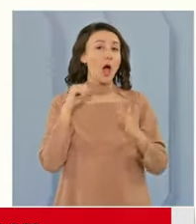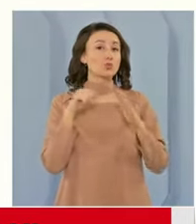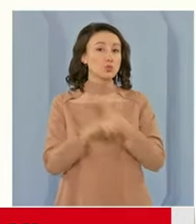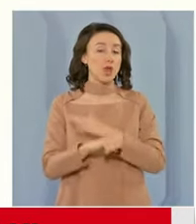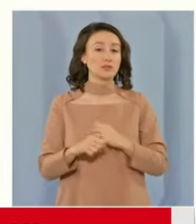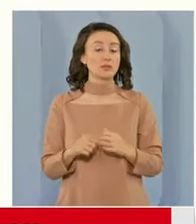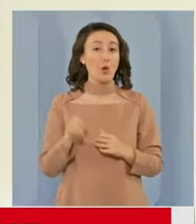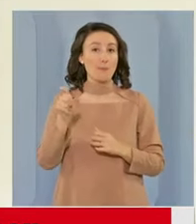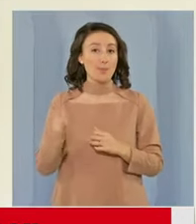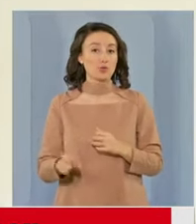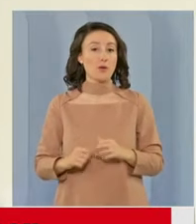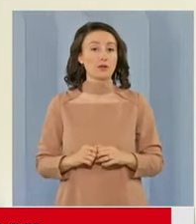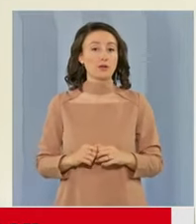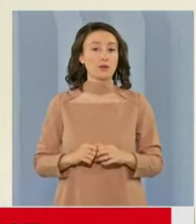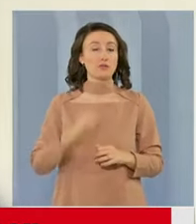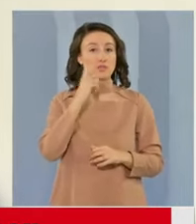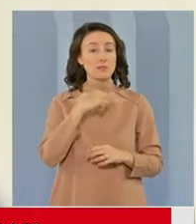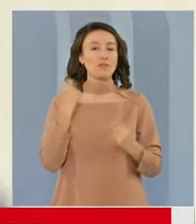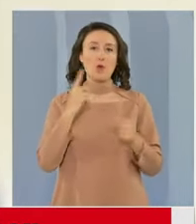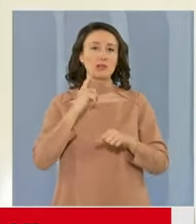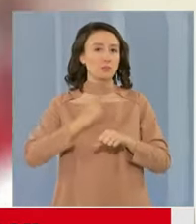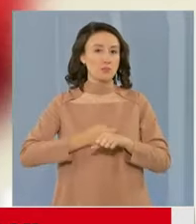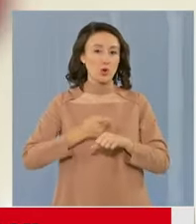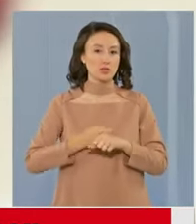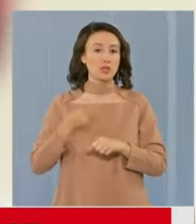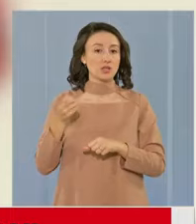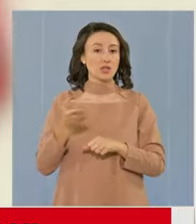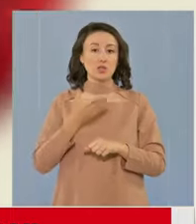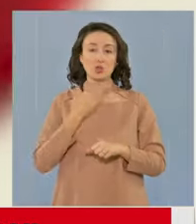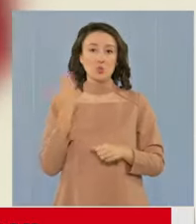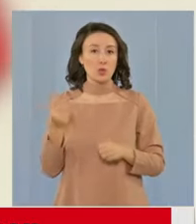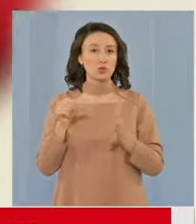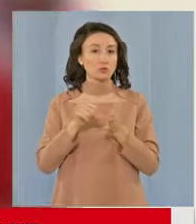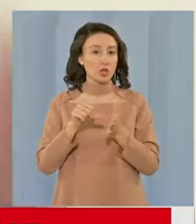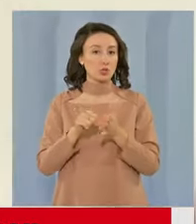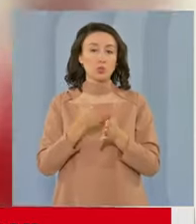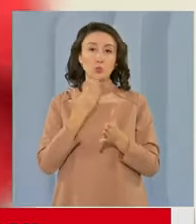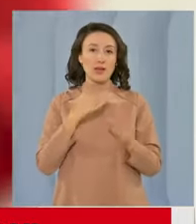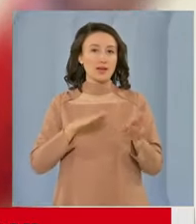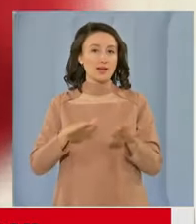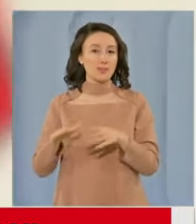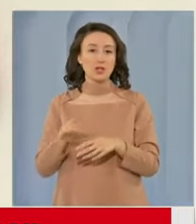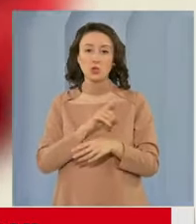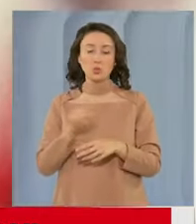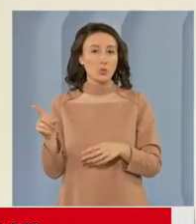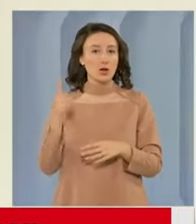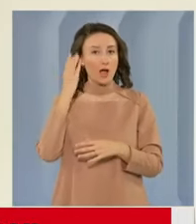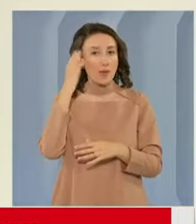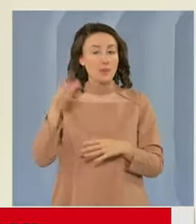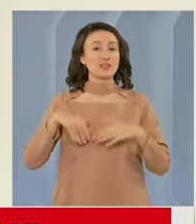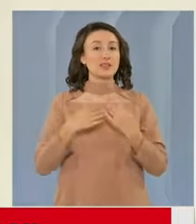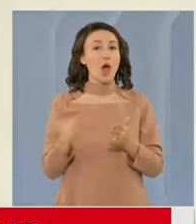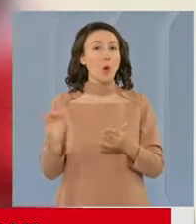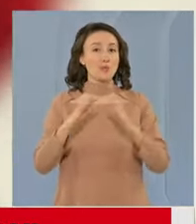de o persoană. Mi se pare foarte prost. Asta nu e centru, nu e cămin. Nu sunt capabil să dea